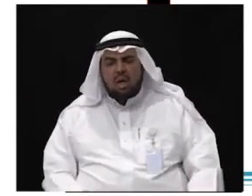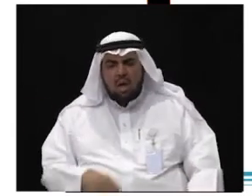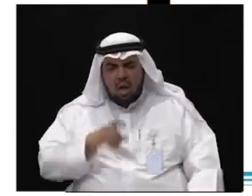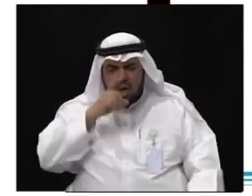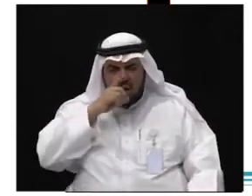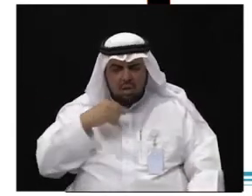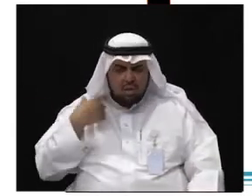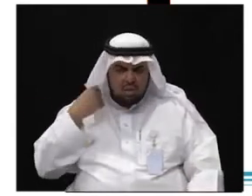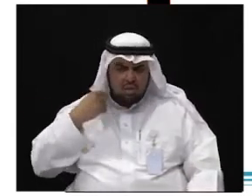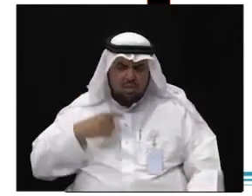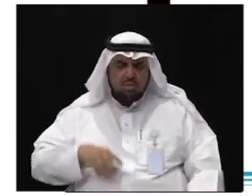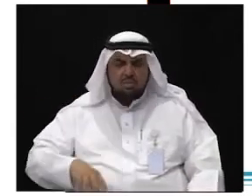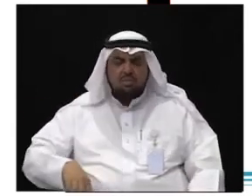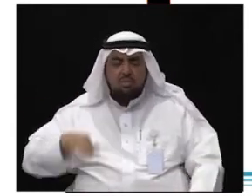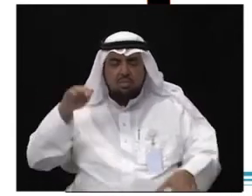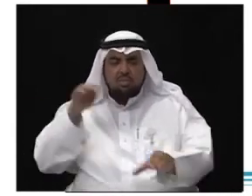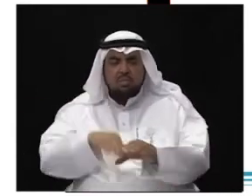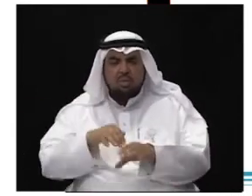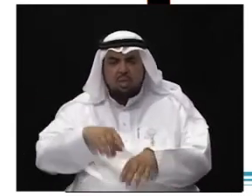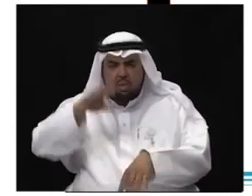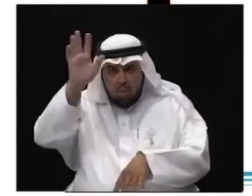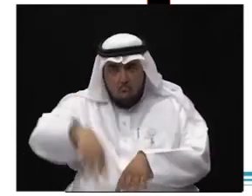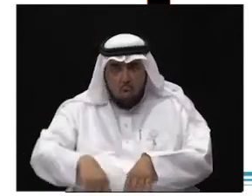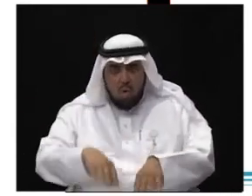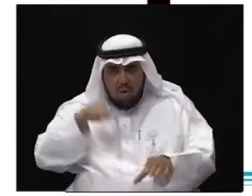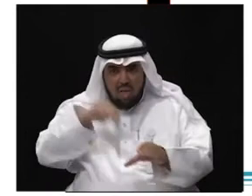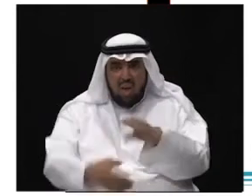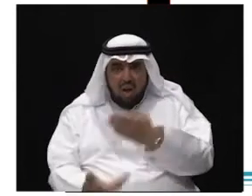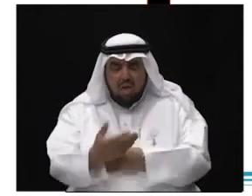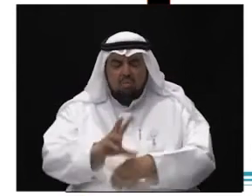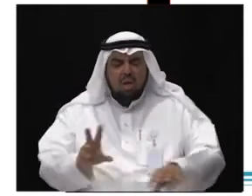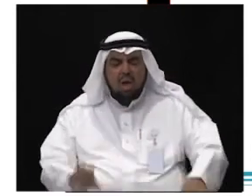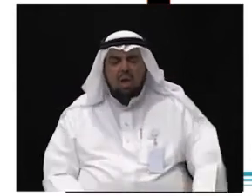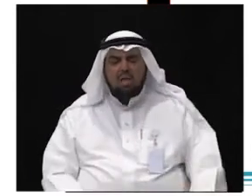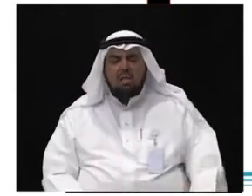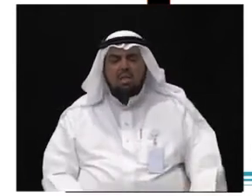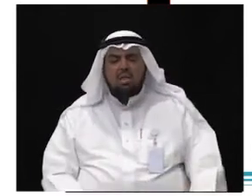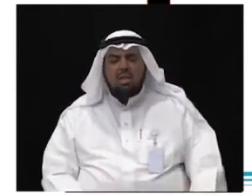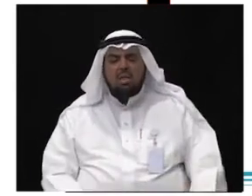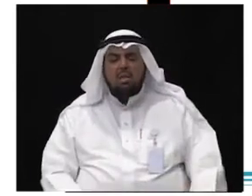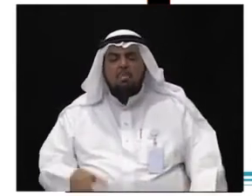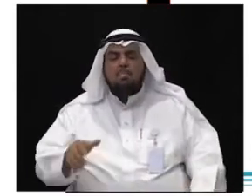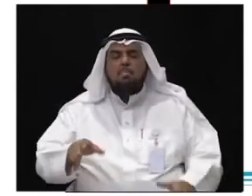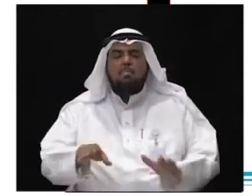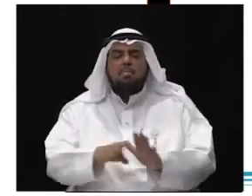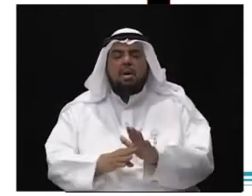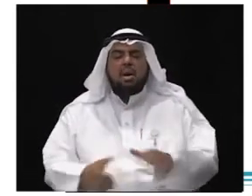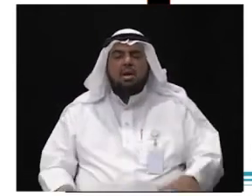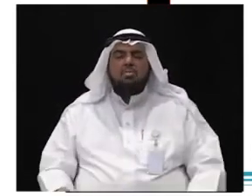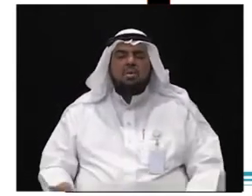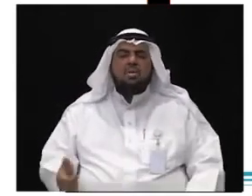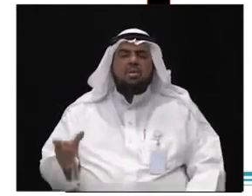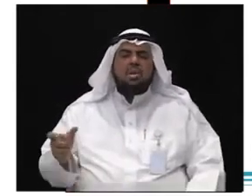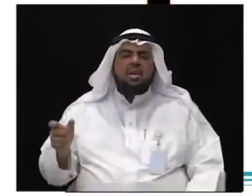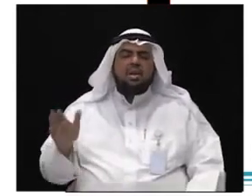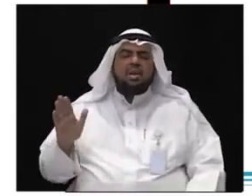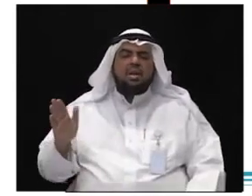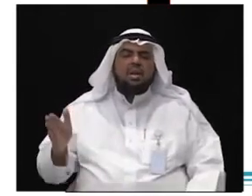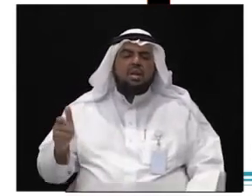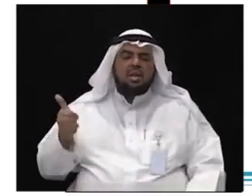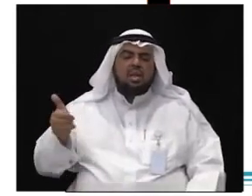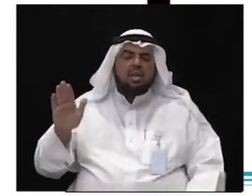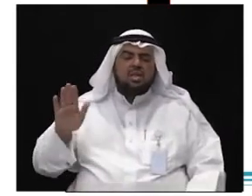إدخال البيانات وإخراج المعلومات لكل تطبيق، حيث يوفر برنامج الـ NSBE مجموعة من الأدوات